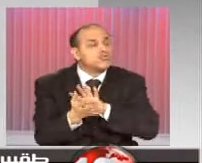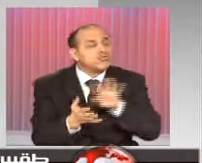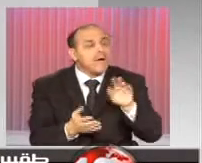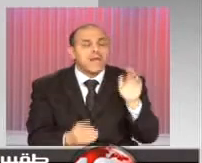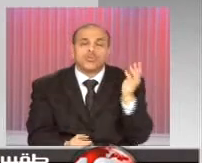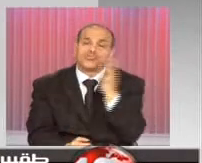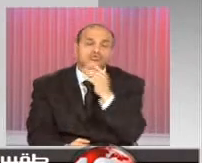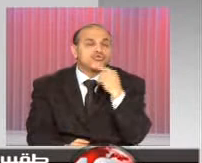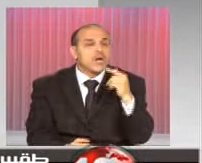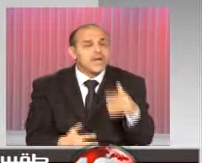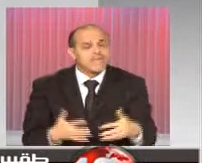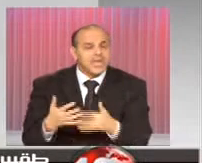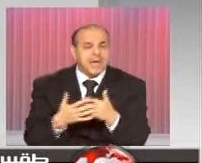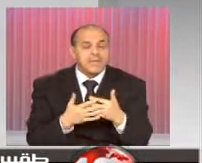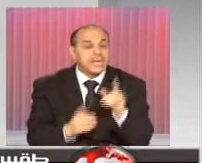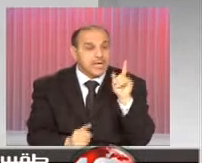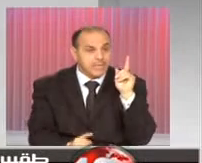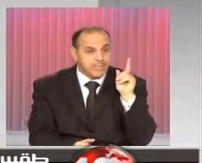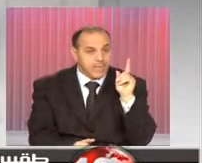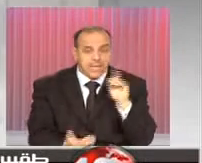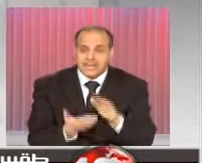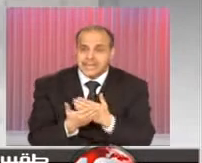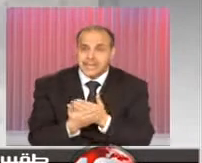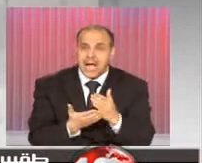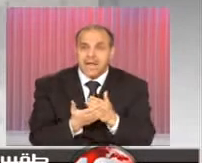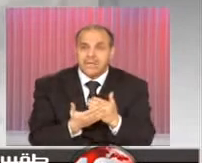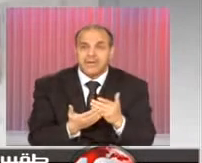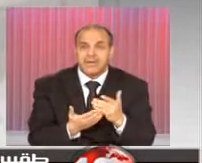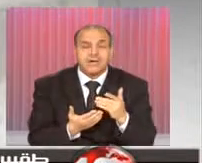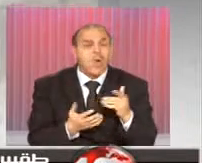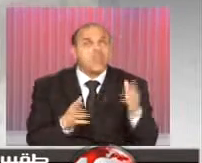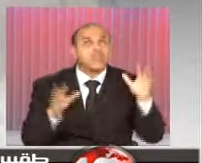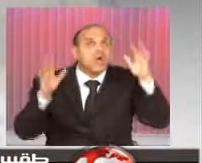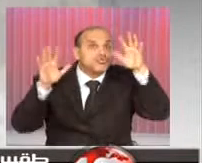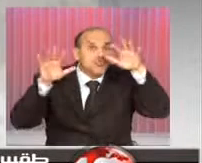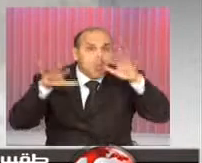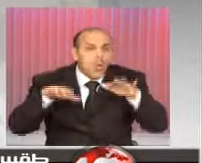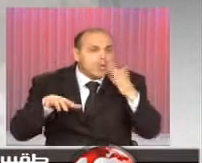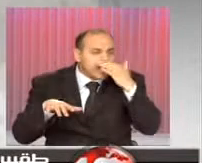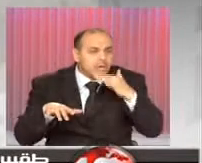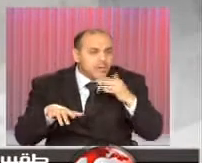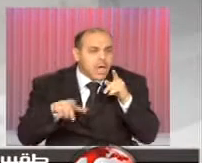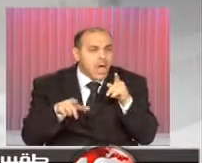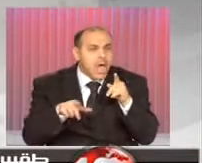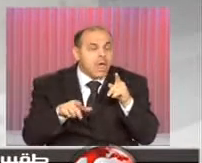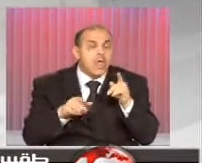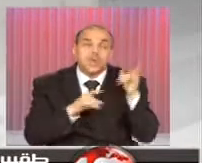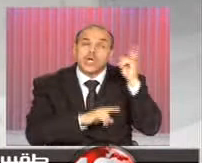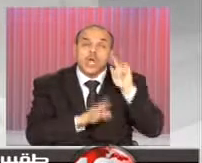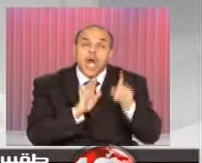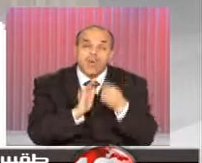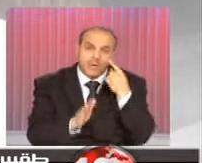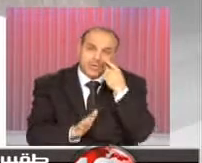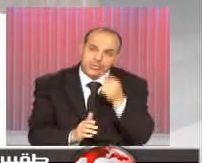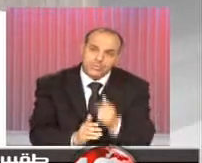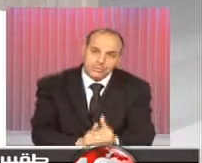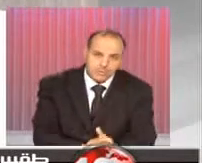الشرقي للولايات المتحدة استعدادا لاستقبال العاصفة الثلجية التي وصفت بالتاريخية.